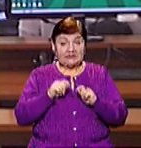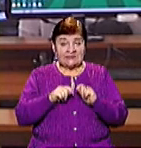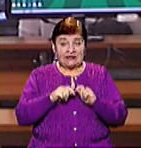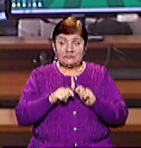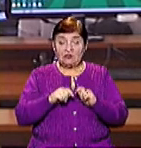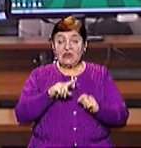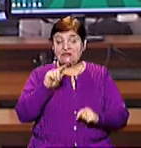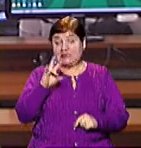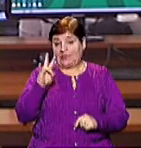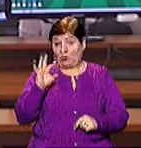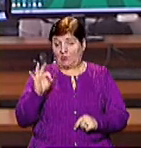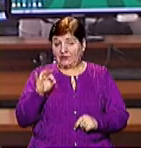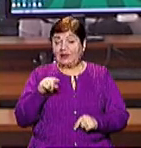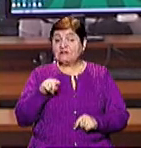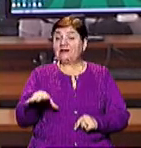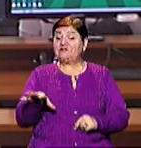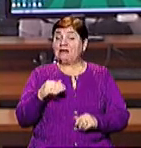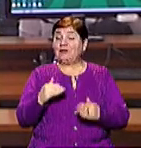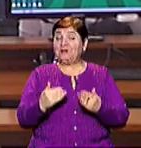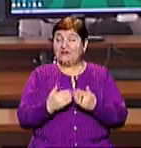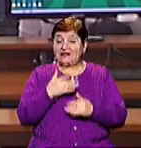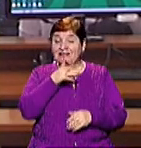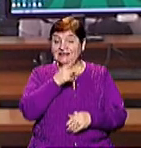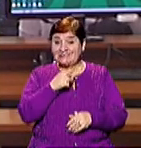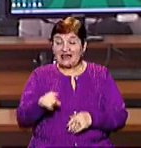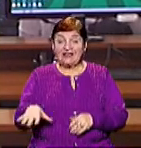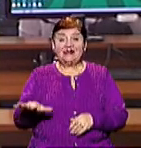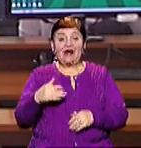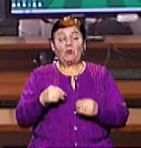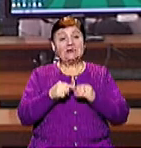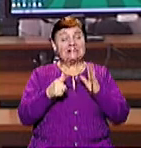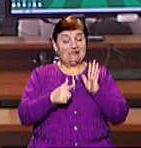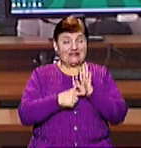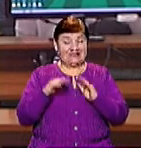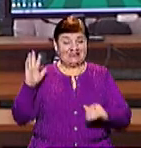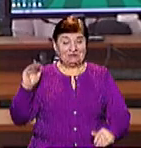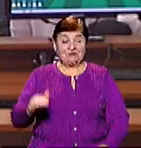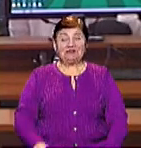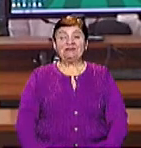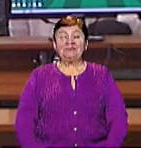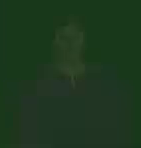формі ЗНО. Це всі новини на цей час. Наступний випуск о 17:00.